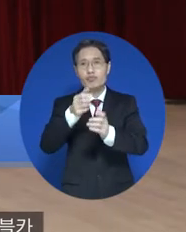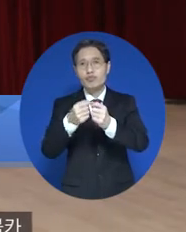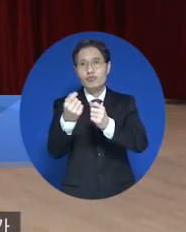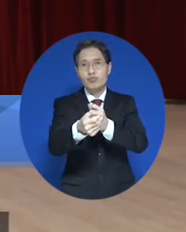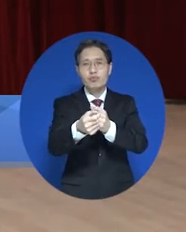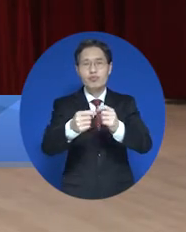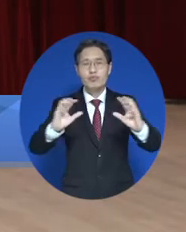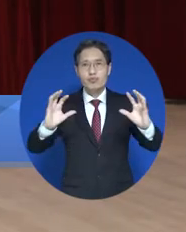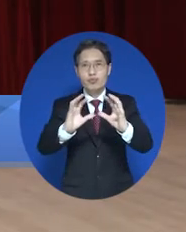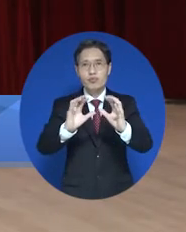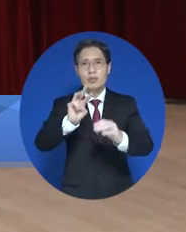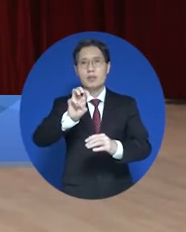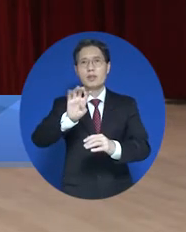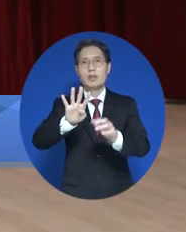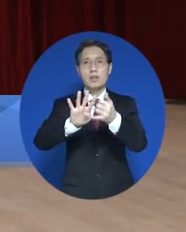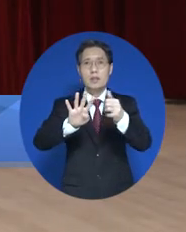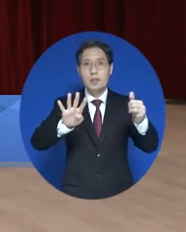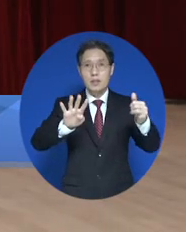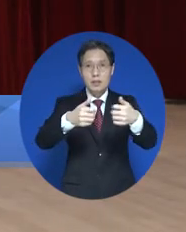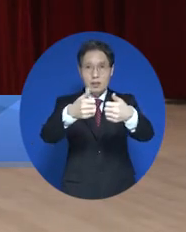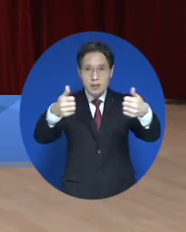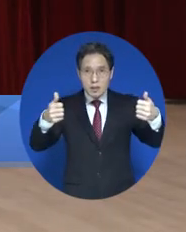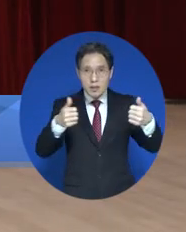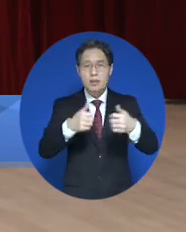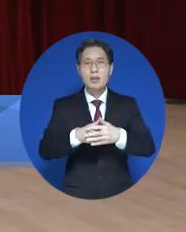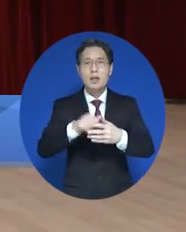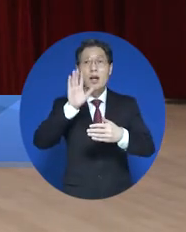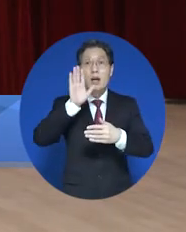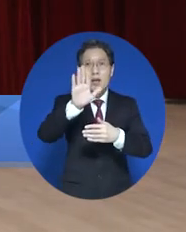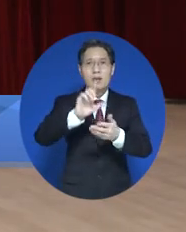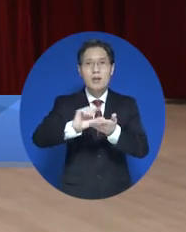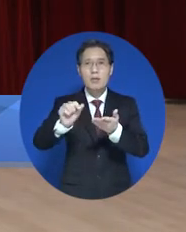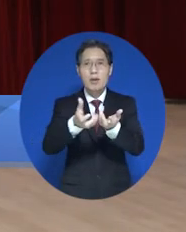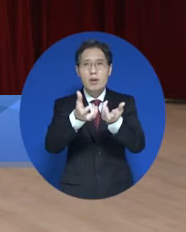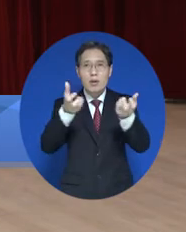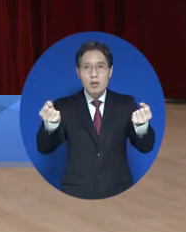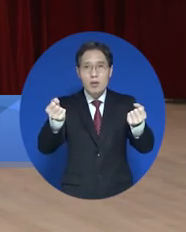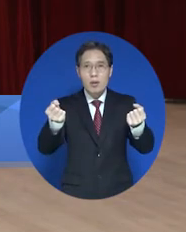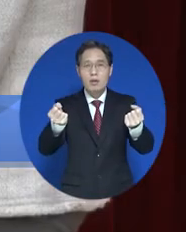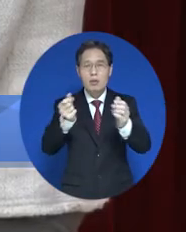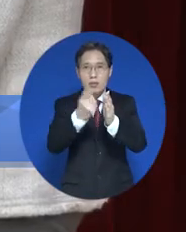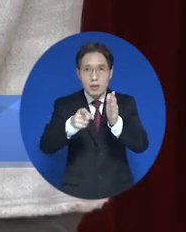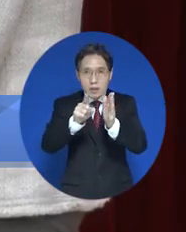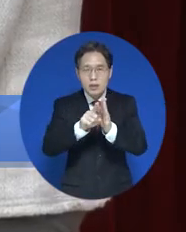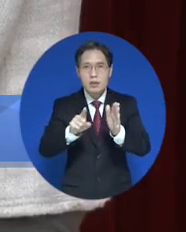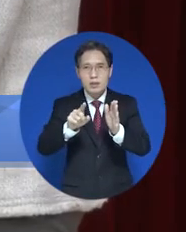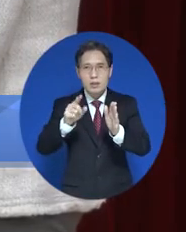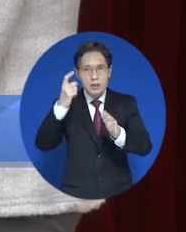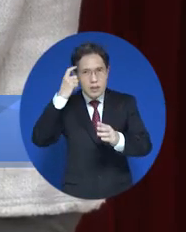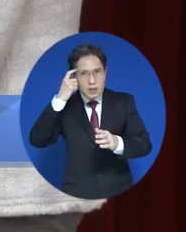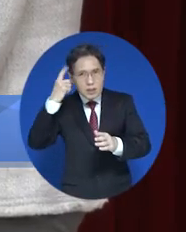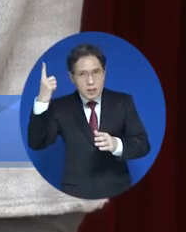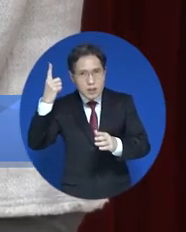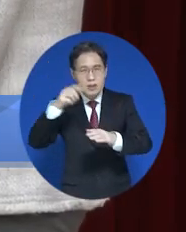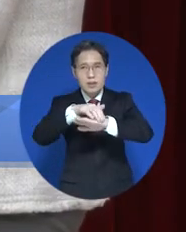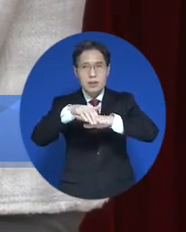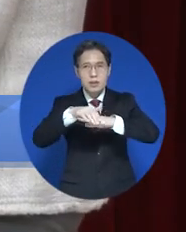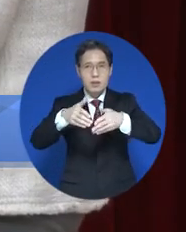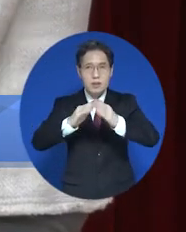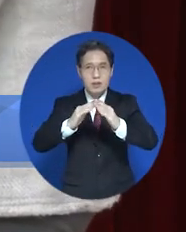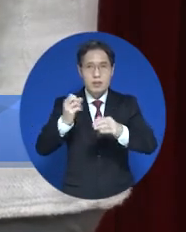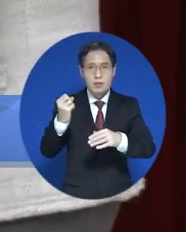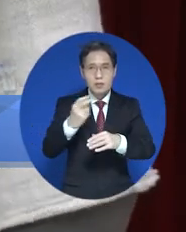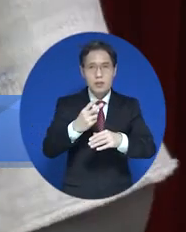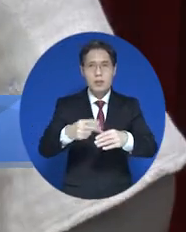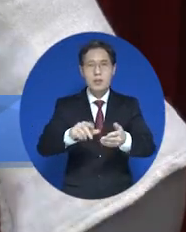34 인으로 구성된 붕권 협의회 위원들은 앞으로 지방분권 촉진을 위한 정책 개발 및 기본계획 수립과